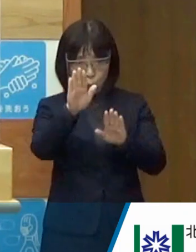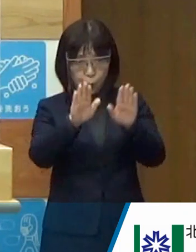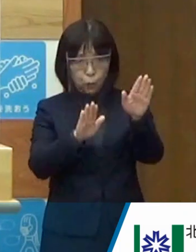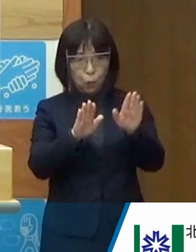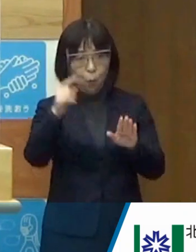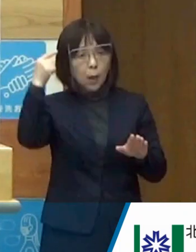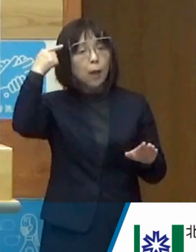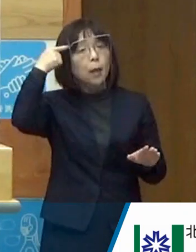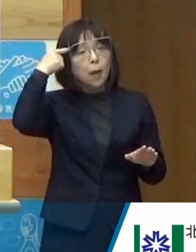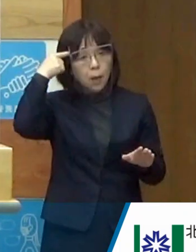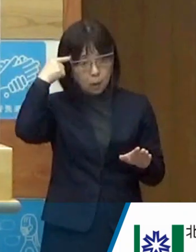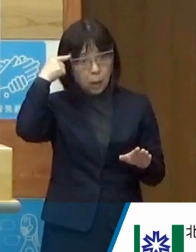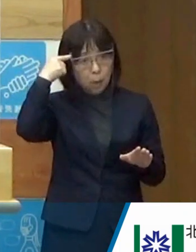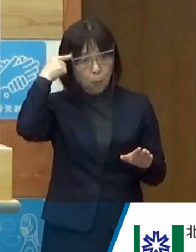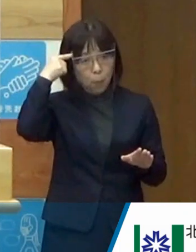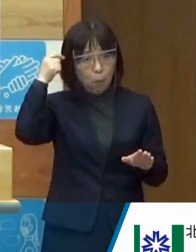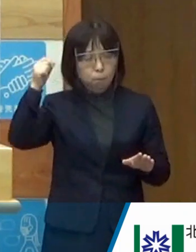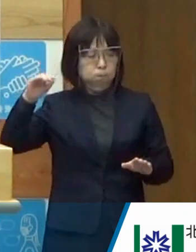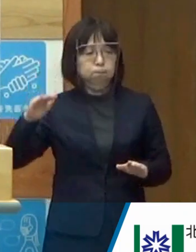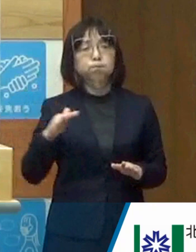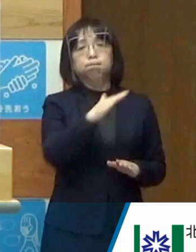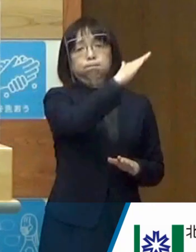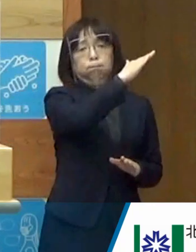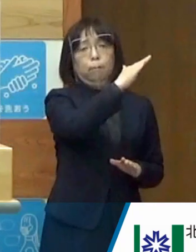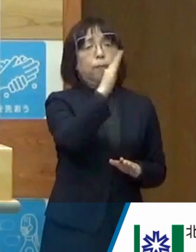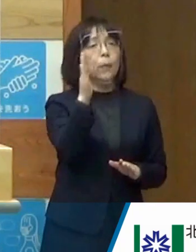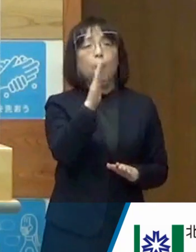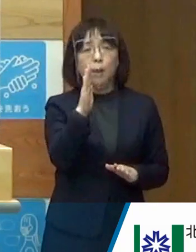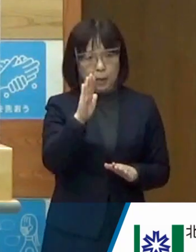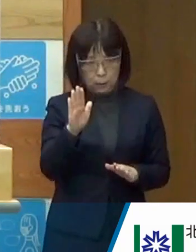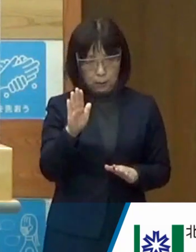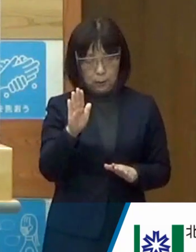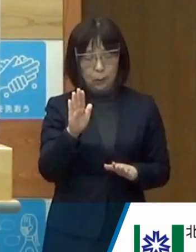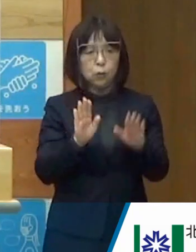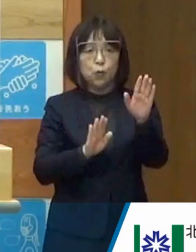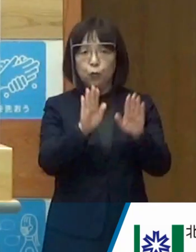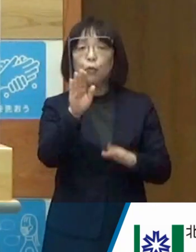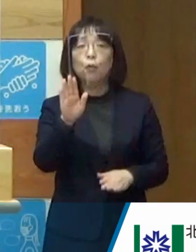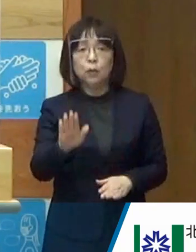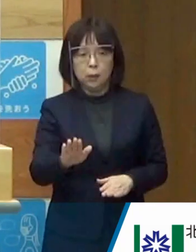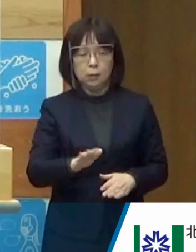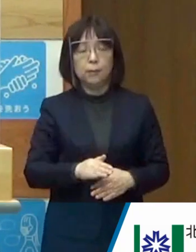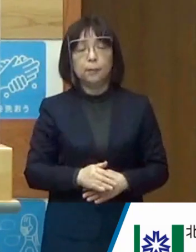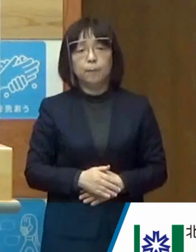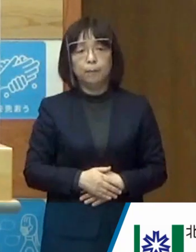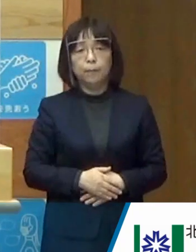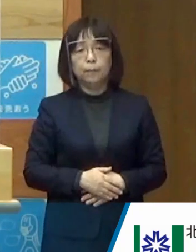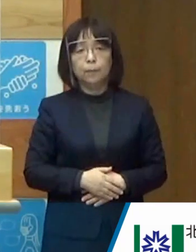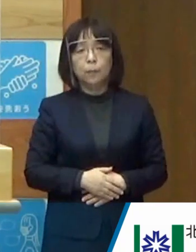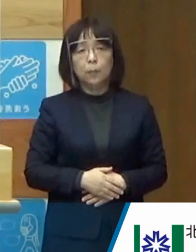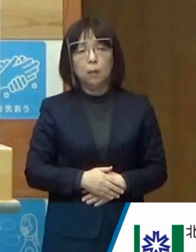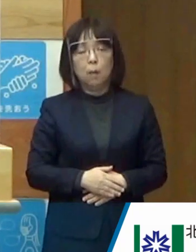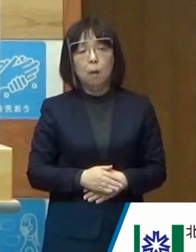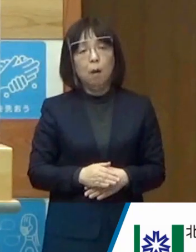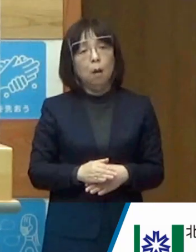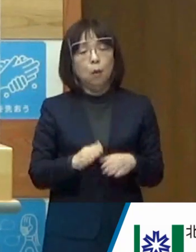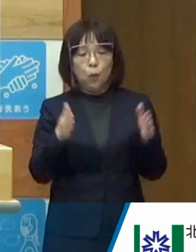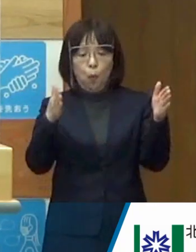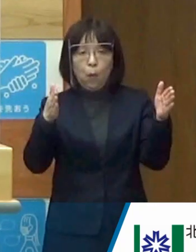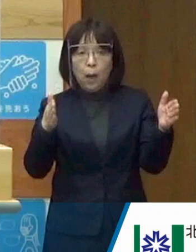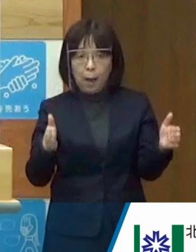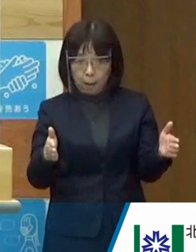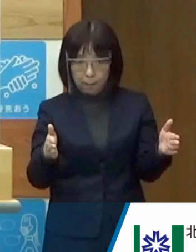、この大幅な増加という状況には至っていないという状況にあります。この年末年始の